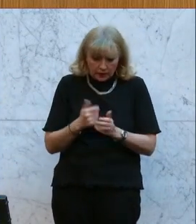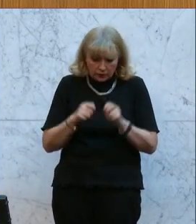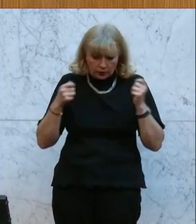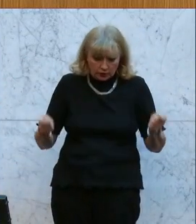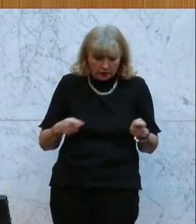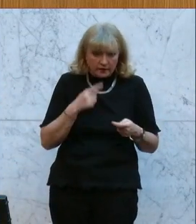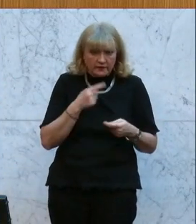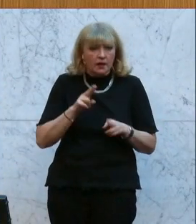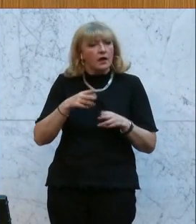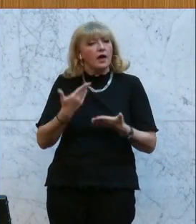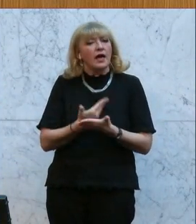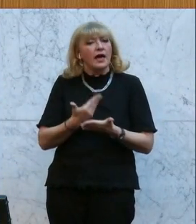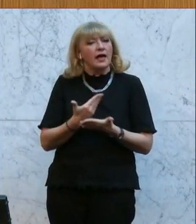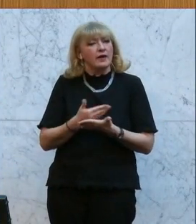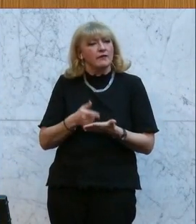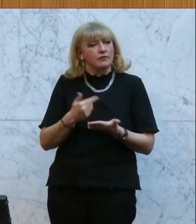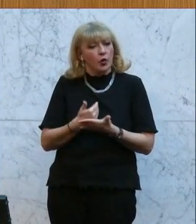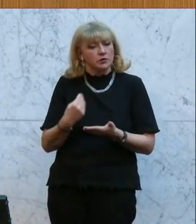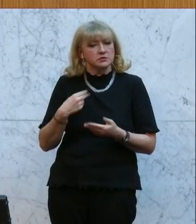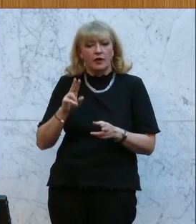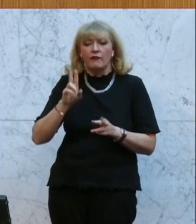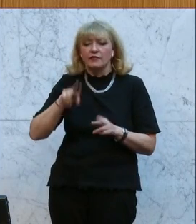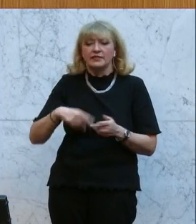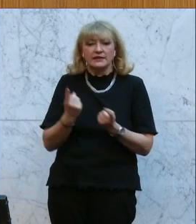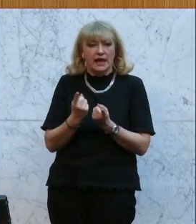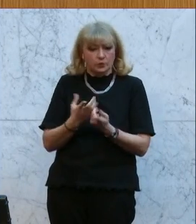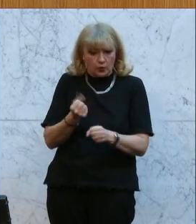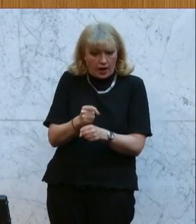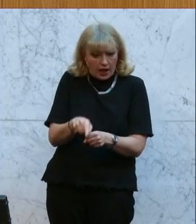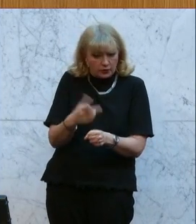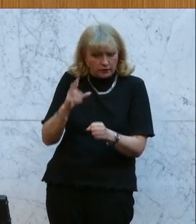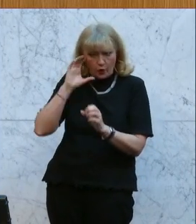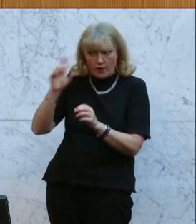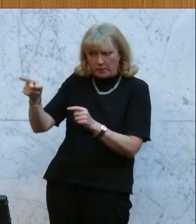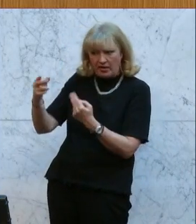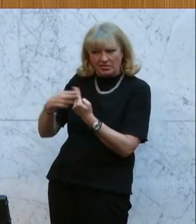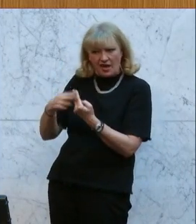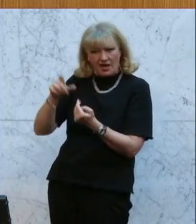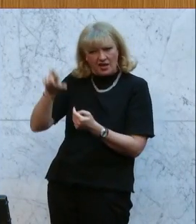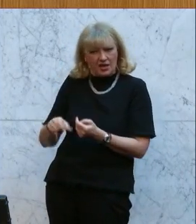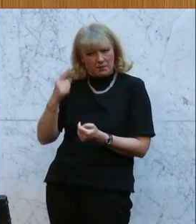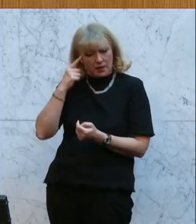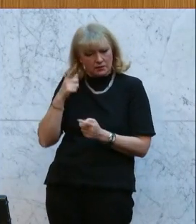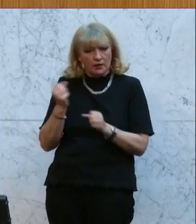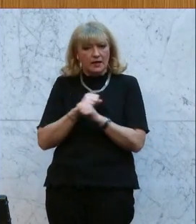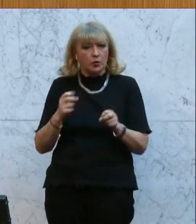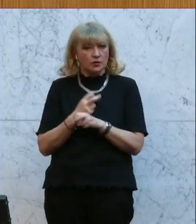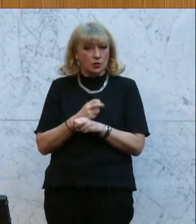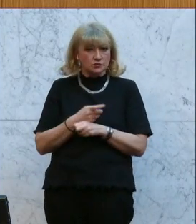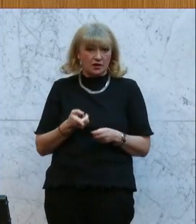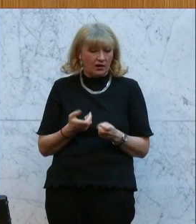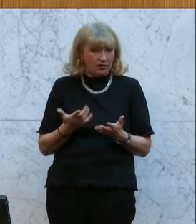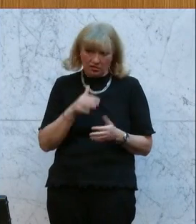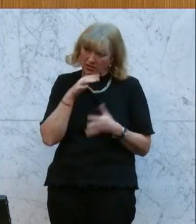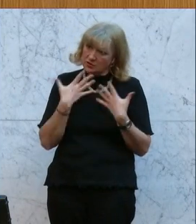Wiener Zeitung, wo Franz Fischler, ich denke ein ÖVP-naher Herr, meinte, die Demokratie in Österreich ist nicht mehr in dem Maße